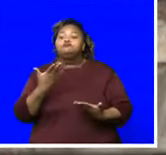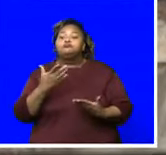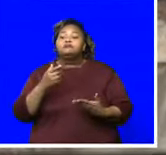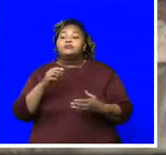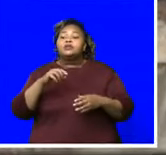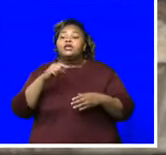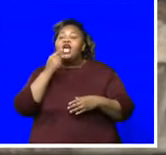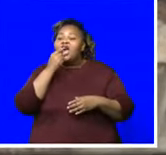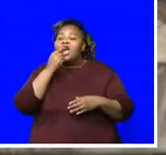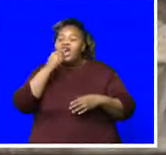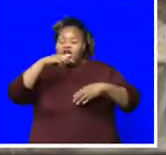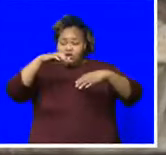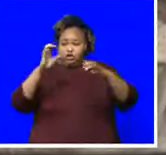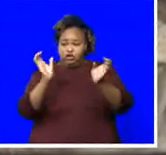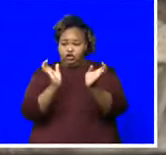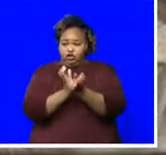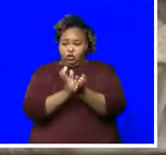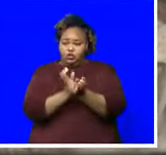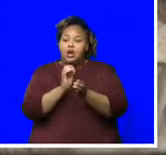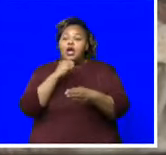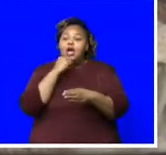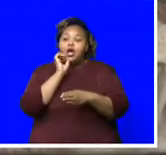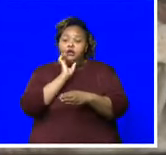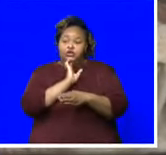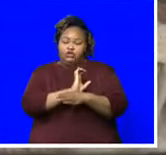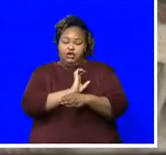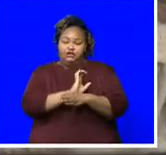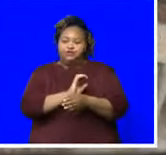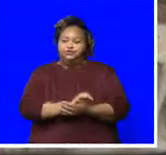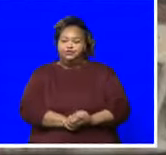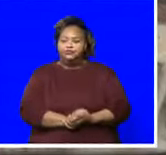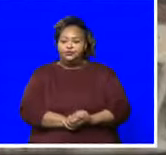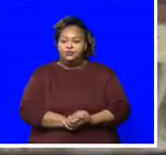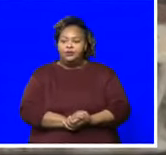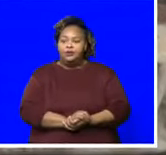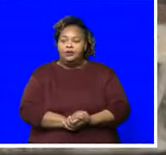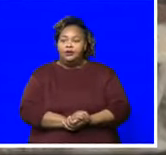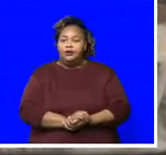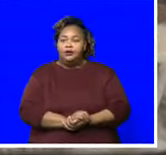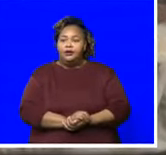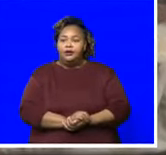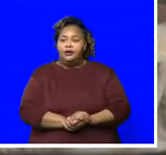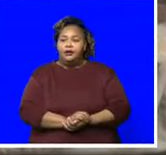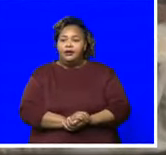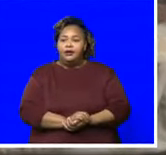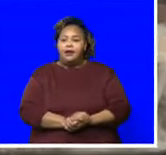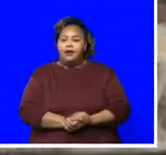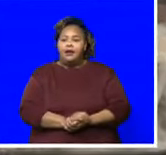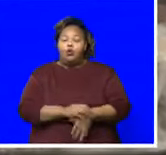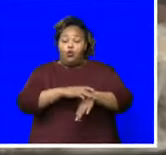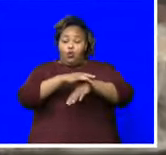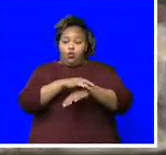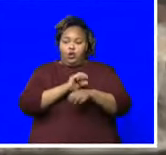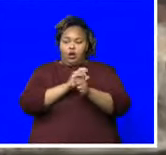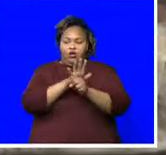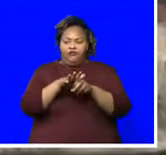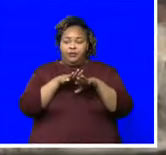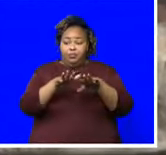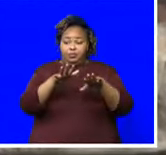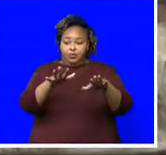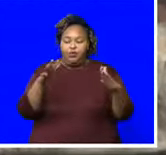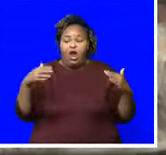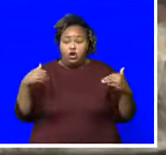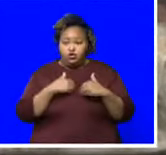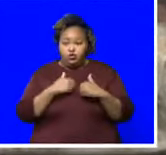Church bayajabula kakhulu nge lockdown sibonile ukutala abanenge maswati as well etala na kuto kuto